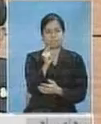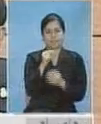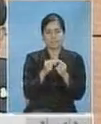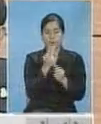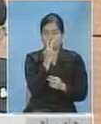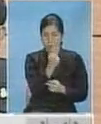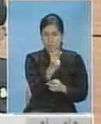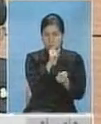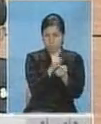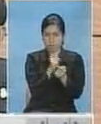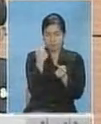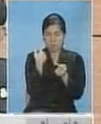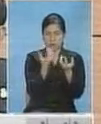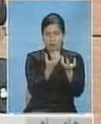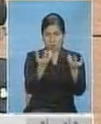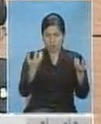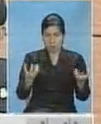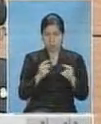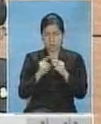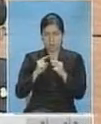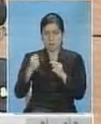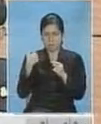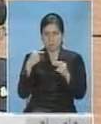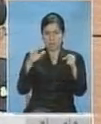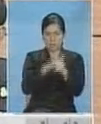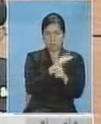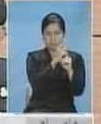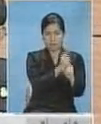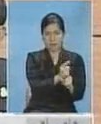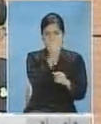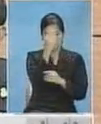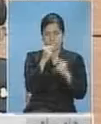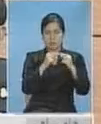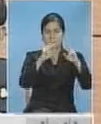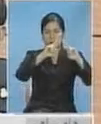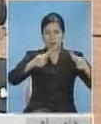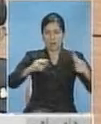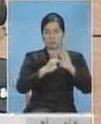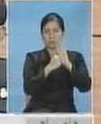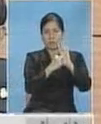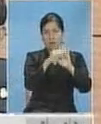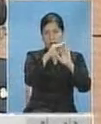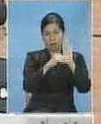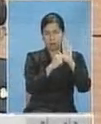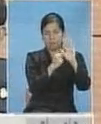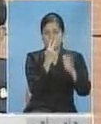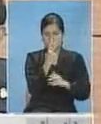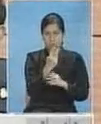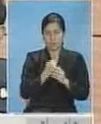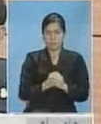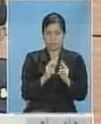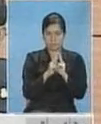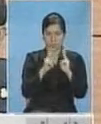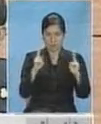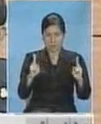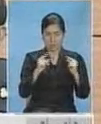ไปดูก็จะพบว่ามีสินค้าที่ครบถ้วนตามที่ได้แถลงไว้เพราะเป็นร้านค้าต้นแบบแต่ว่าล่าสุดทางกรรมาธิการพัฒนา